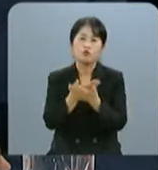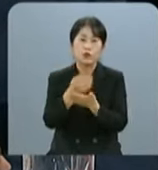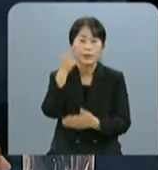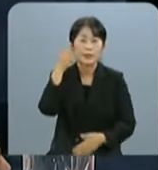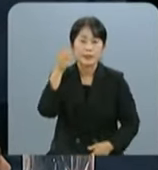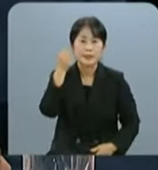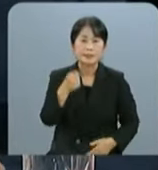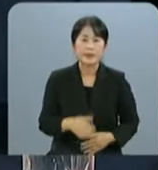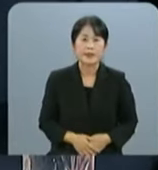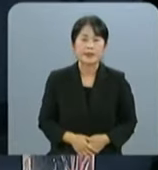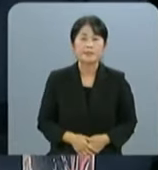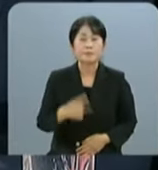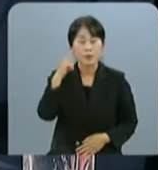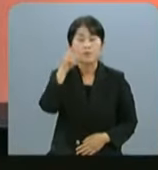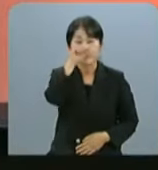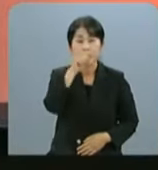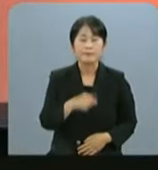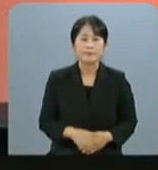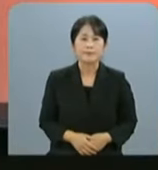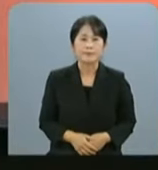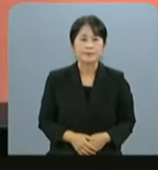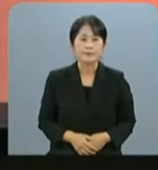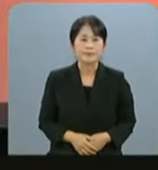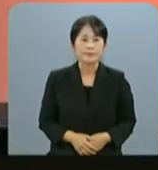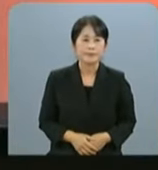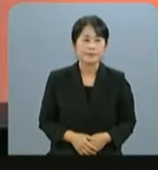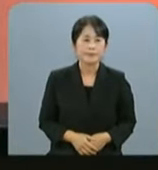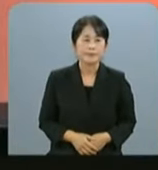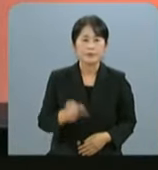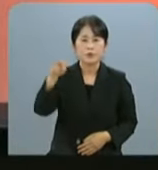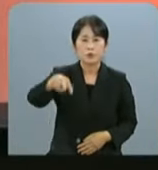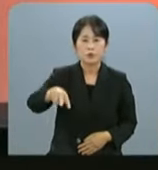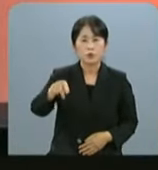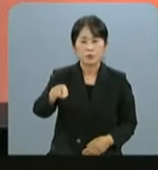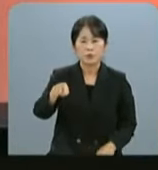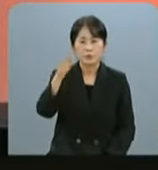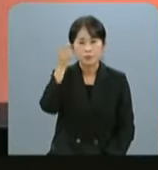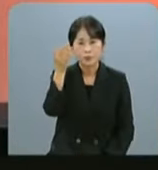생각합니다. 좋은 생각입니다. 우리 유승민 후보님, 네네.